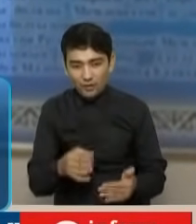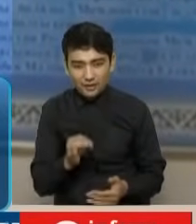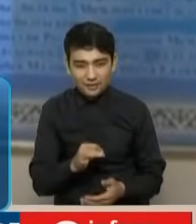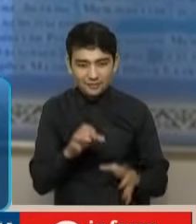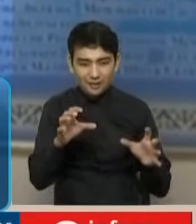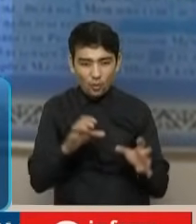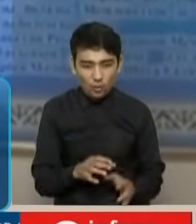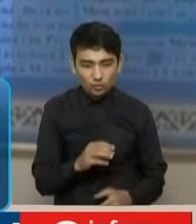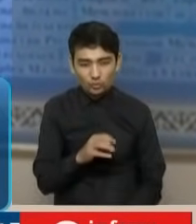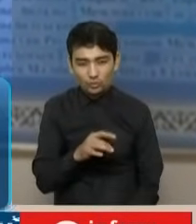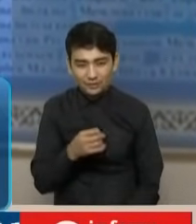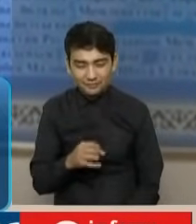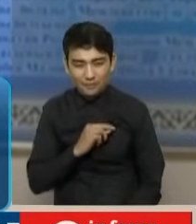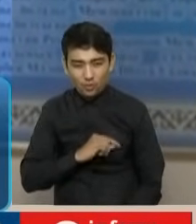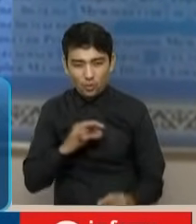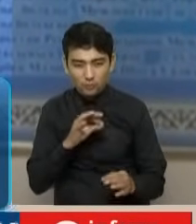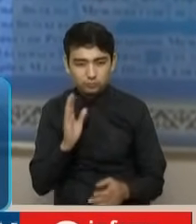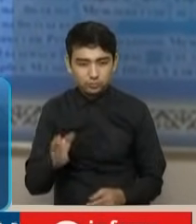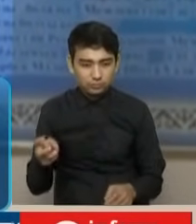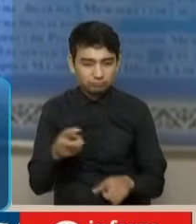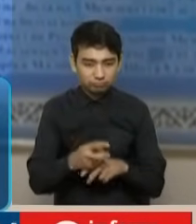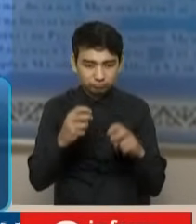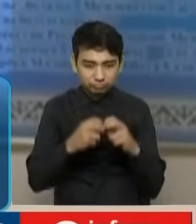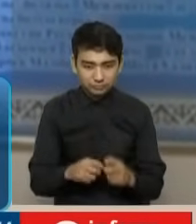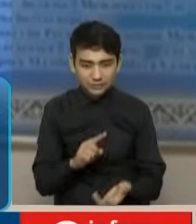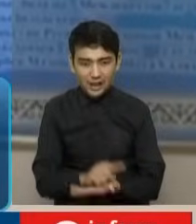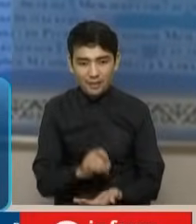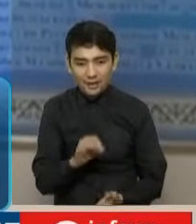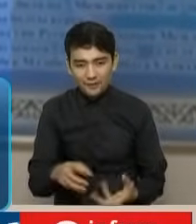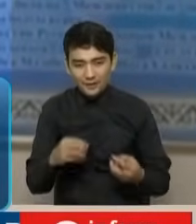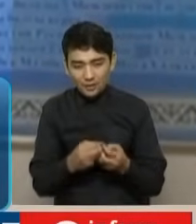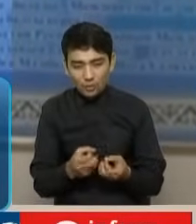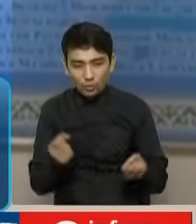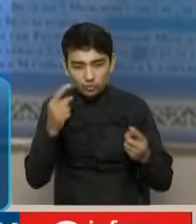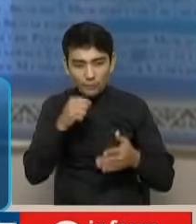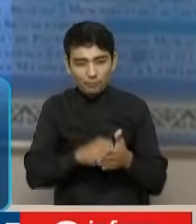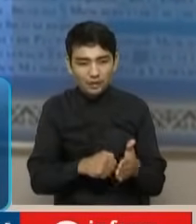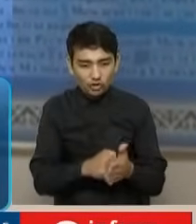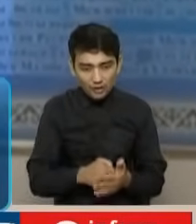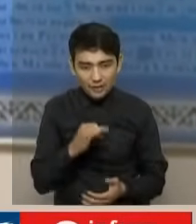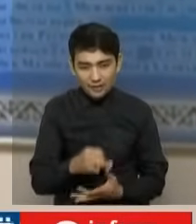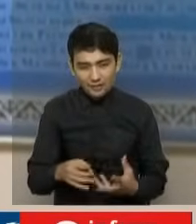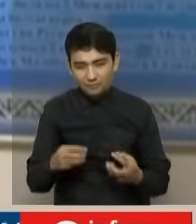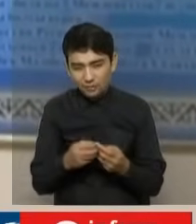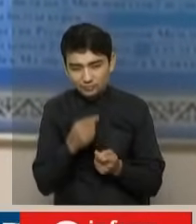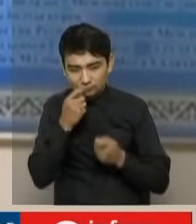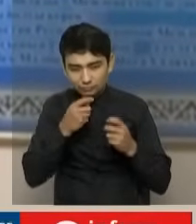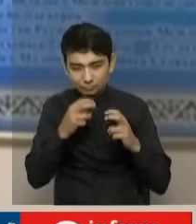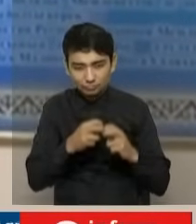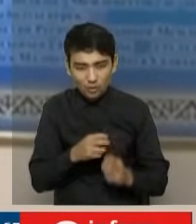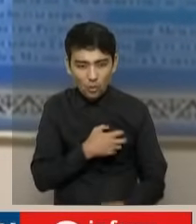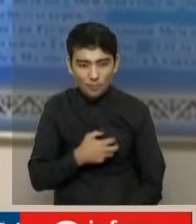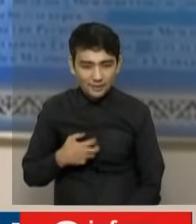трудового законодательства будет проведено расследование, в ходе которого будут определены причины, обстоятельства, а также выводы